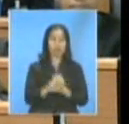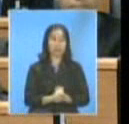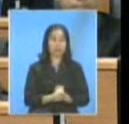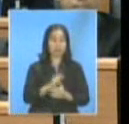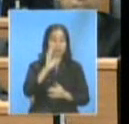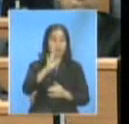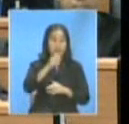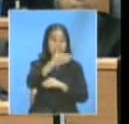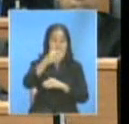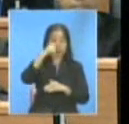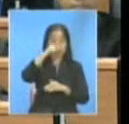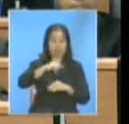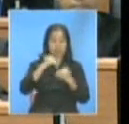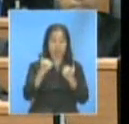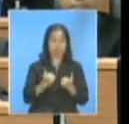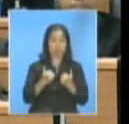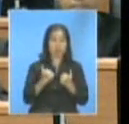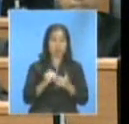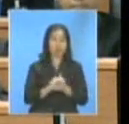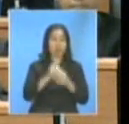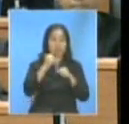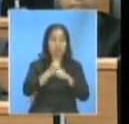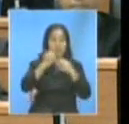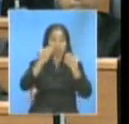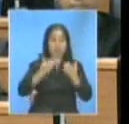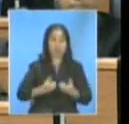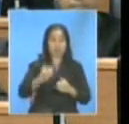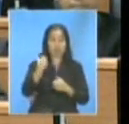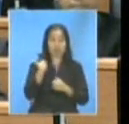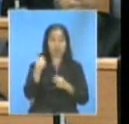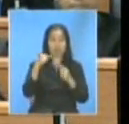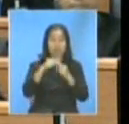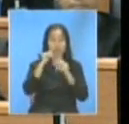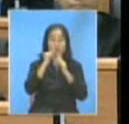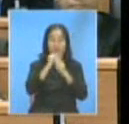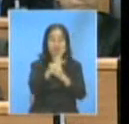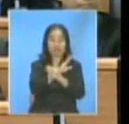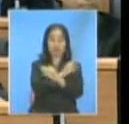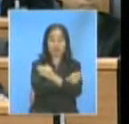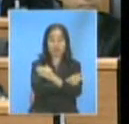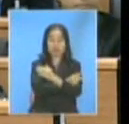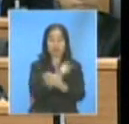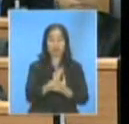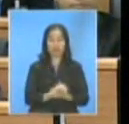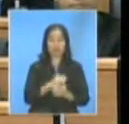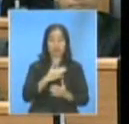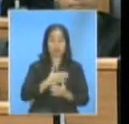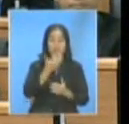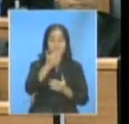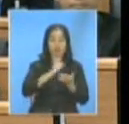ของชาติวันนี้อย่างรุนแรงที่สุดโดยเฉพาะในจังหวัดภูเก็ตผมขออนุญา